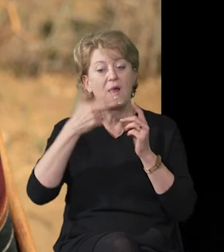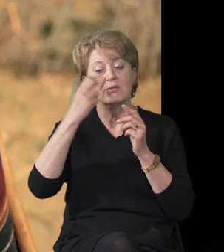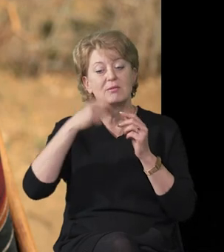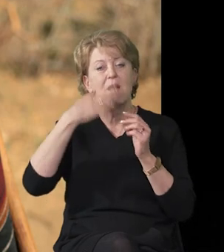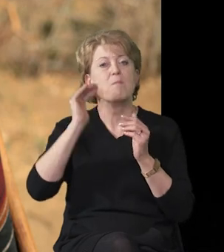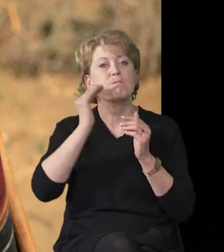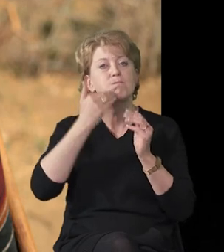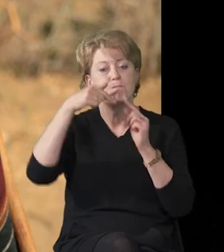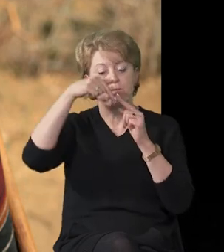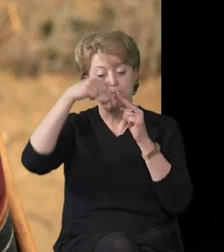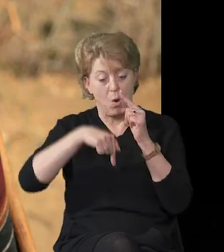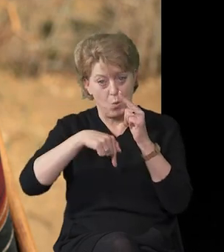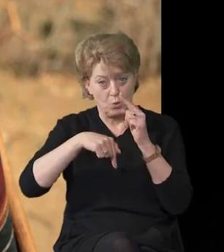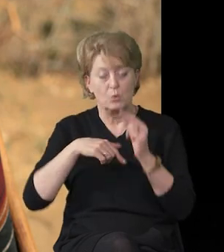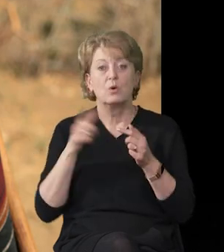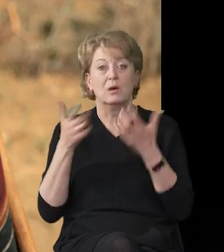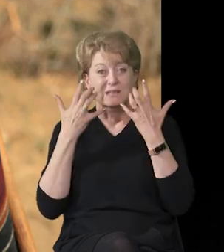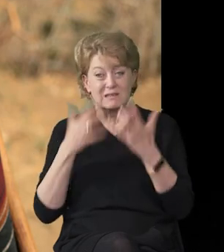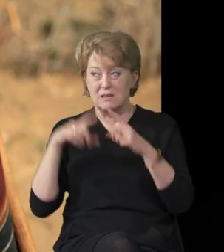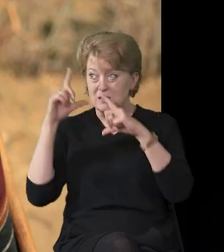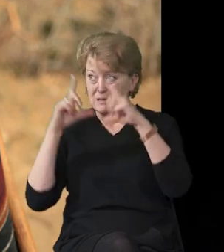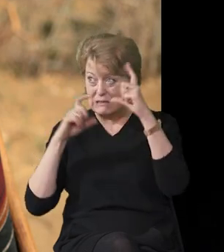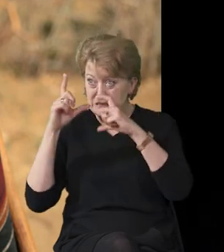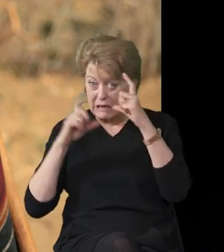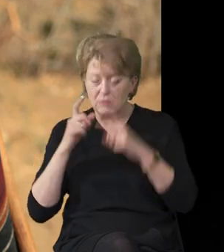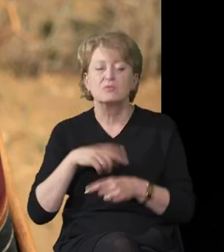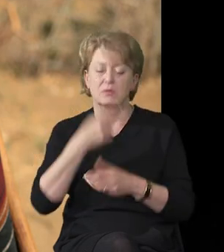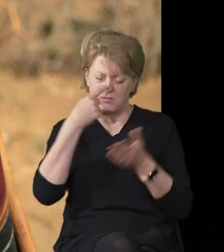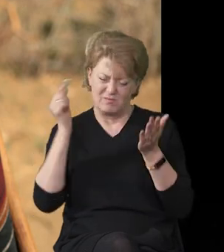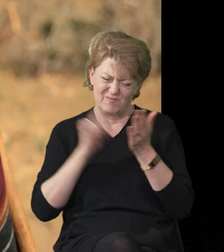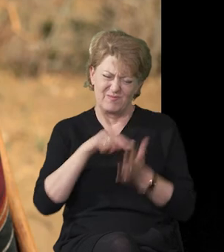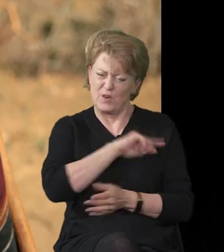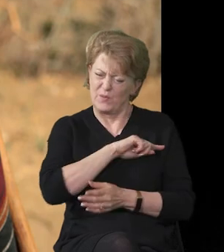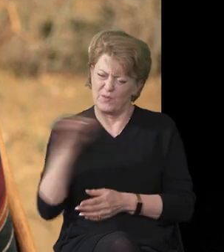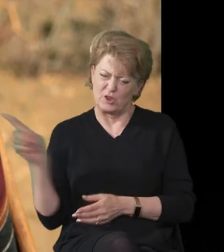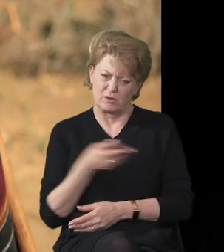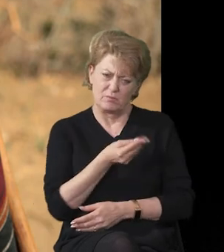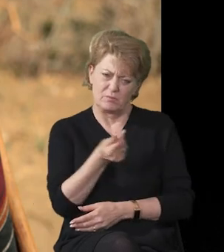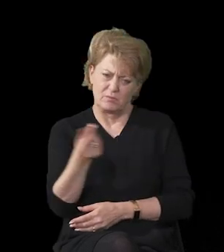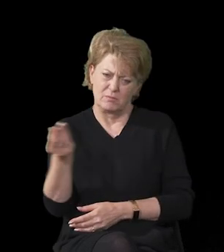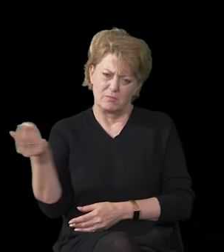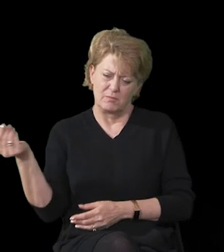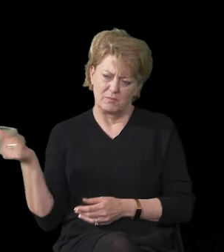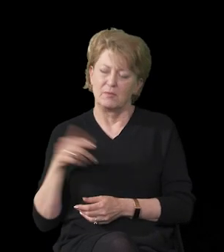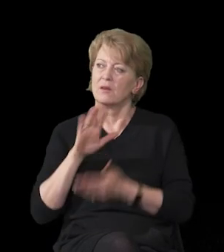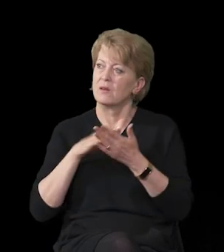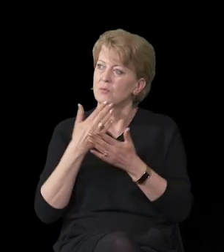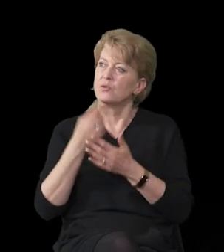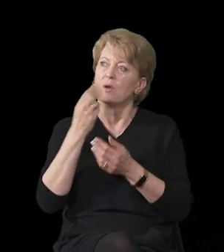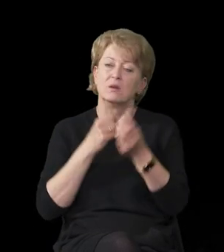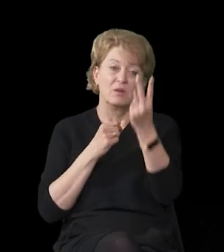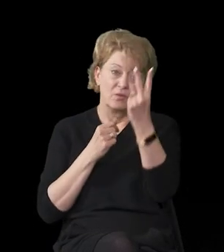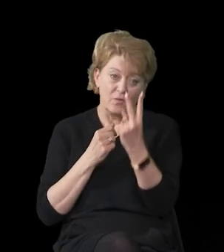musimy uiścić opłatę, nawet jeżeli w kadrze jest kilka osób. Tutaj akurat jest to starszy mężczyzna w tej